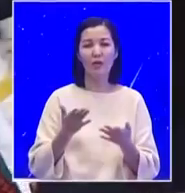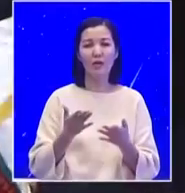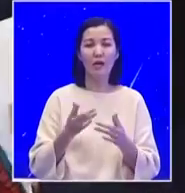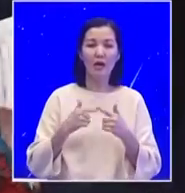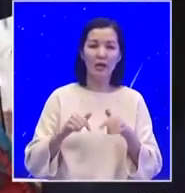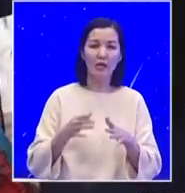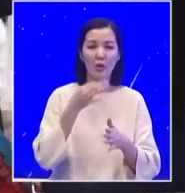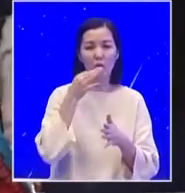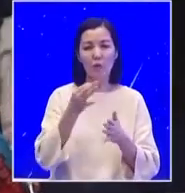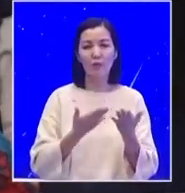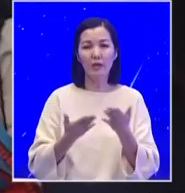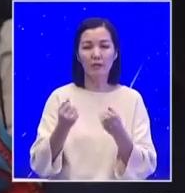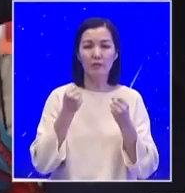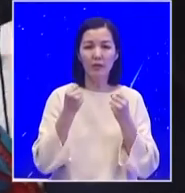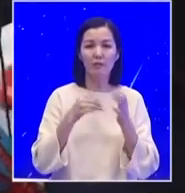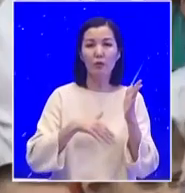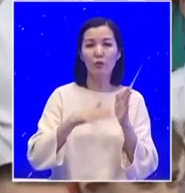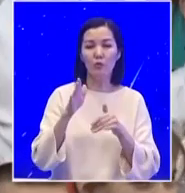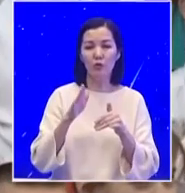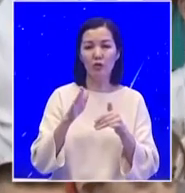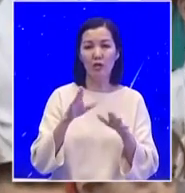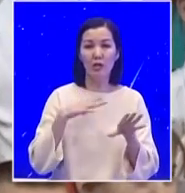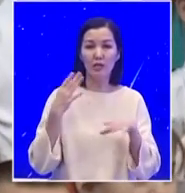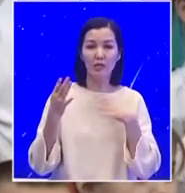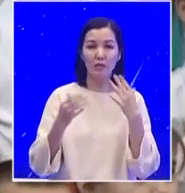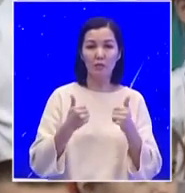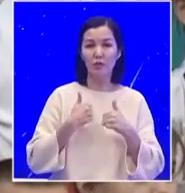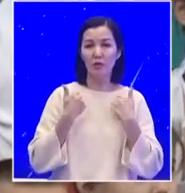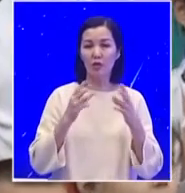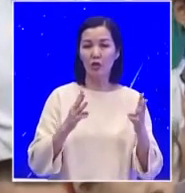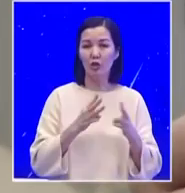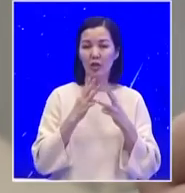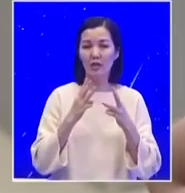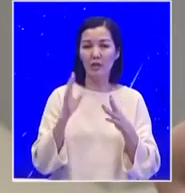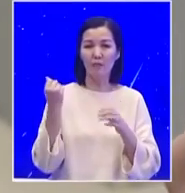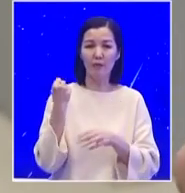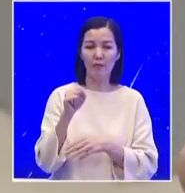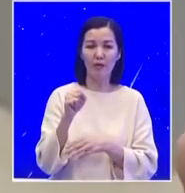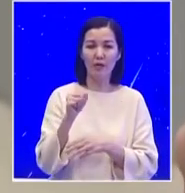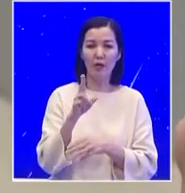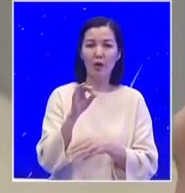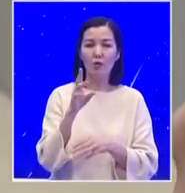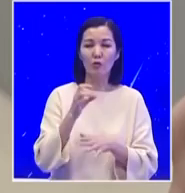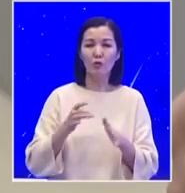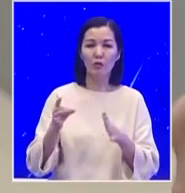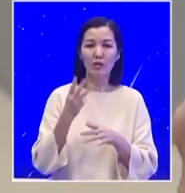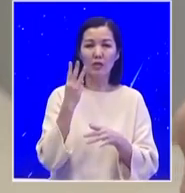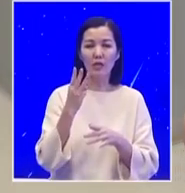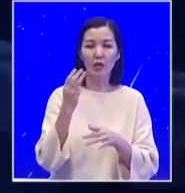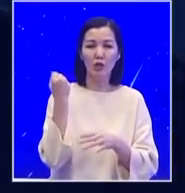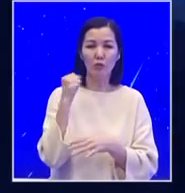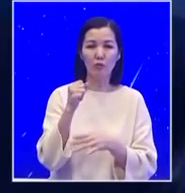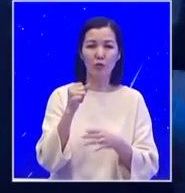И с каждым соревнованием спортсмены становятся лучше. Благо, есть стимул и на кого равняться. Так, например, только из Коксусского района вышли 3 чемпиона